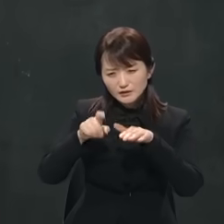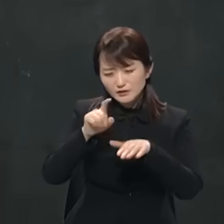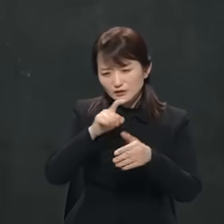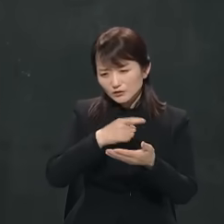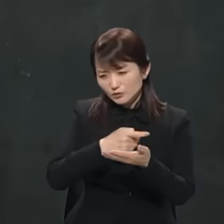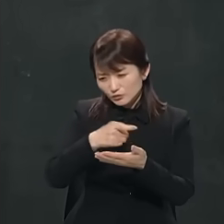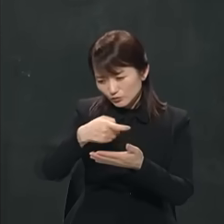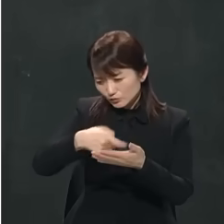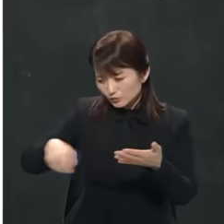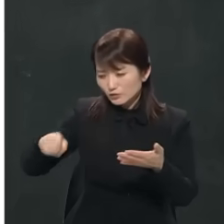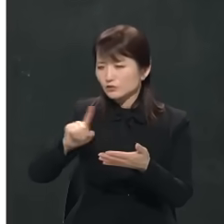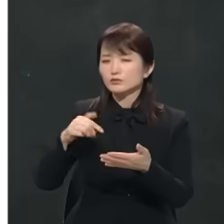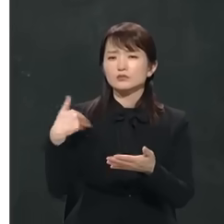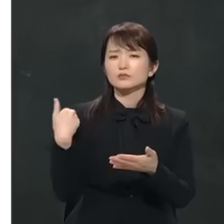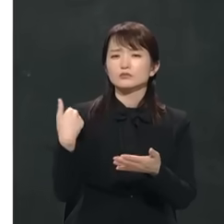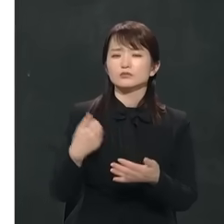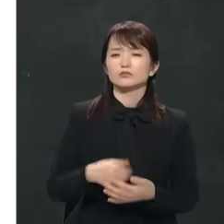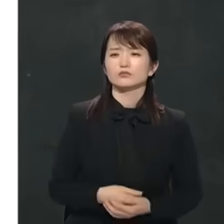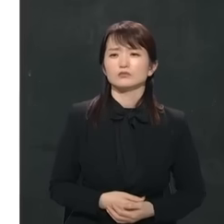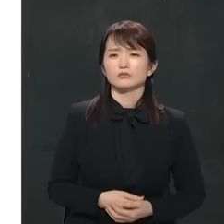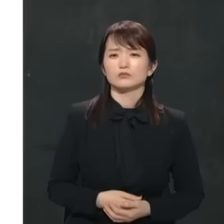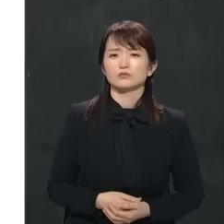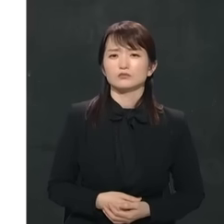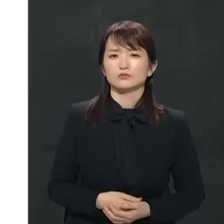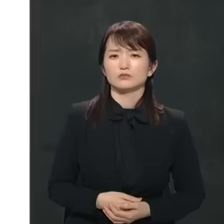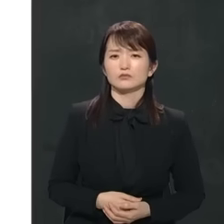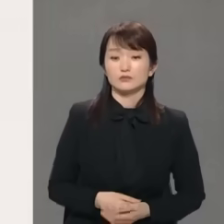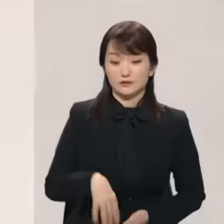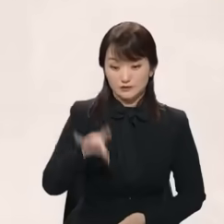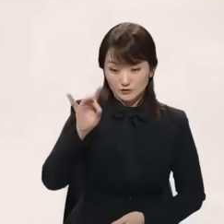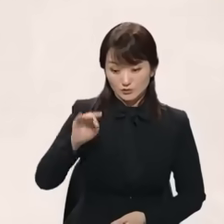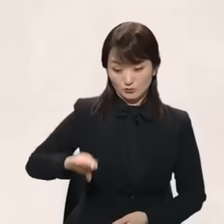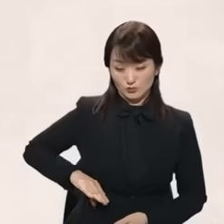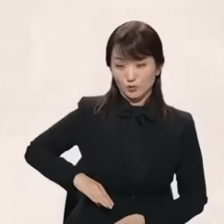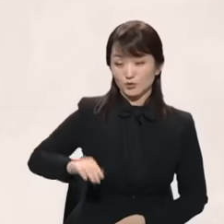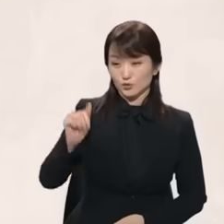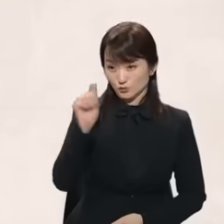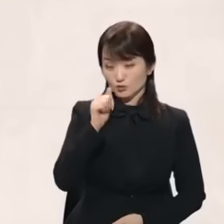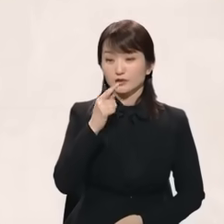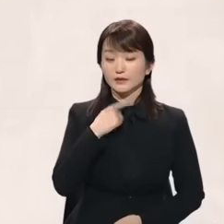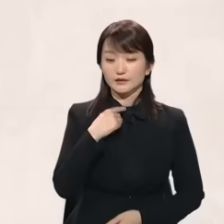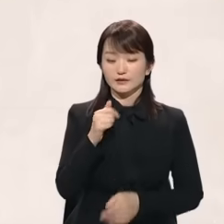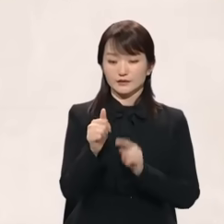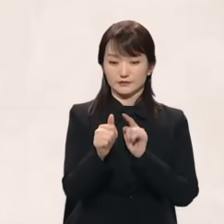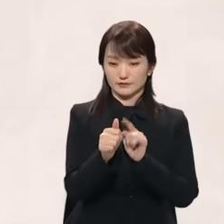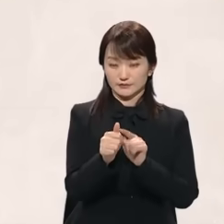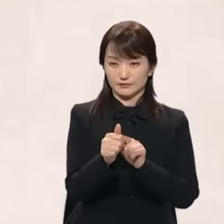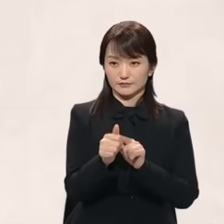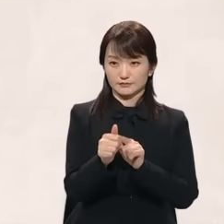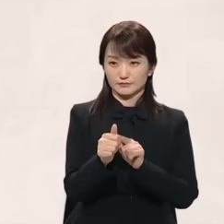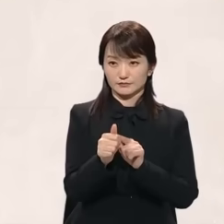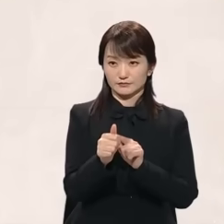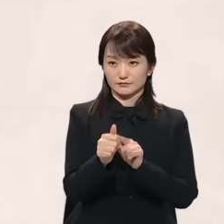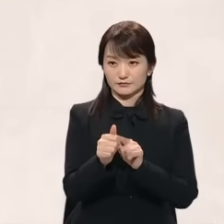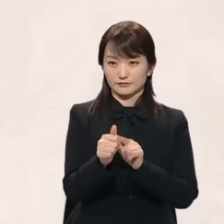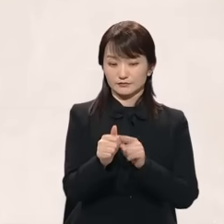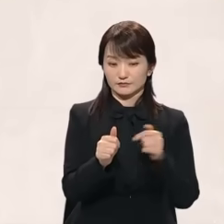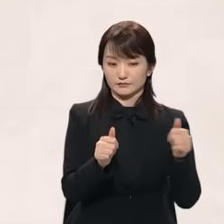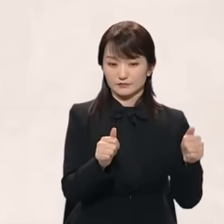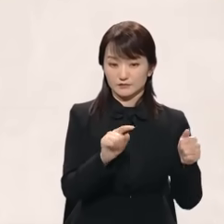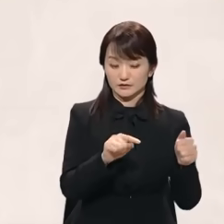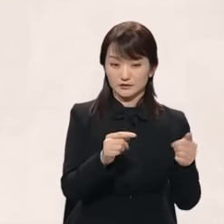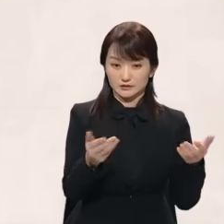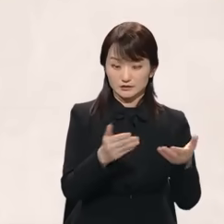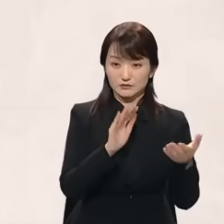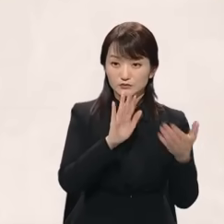없는 거잖아요 그리고 이제 처음에이 모델을 소개를 해 주겠다라고 접근을 했던 그 남성 지인도 이일이 입고